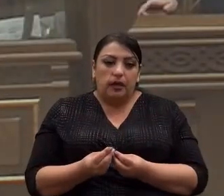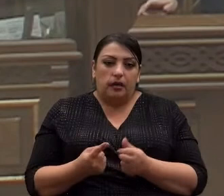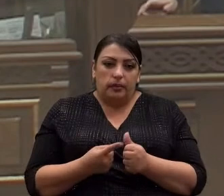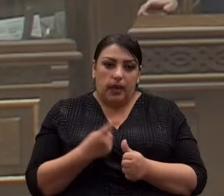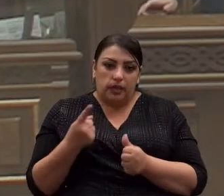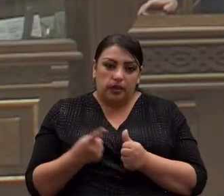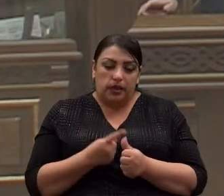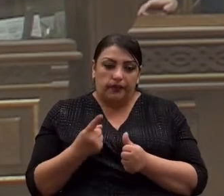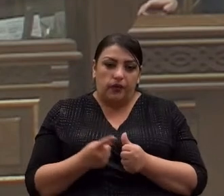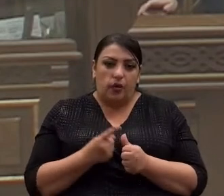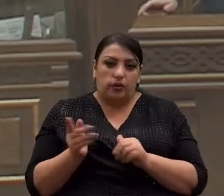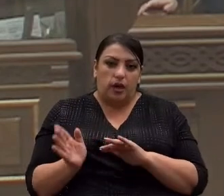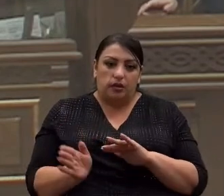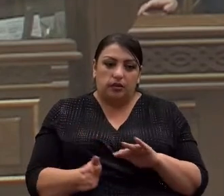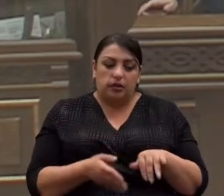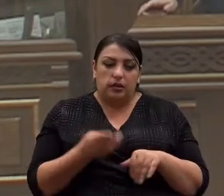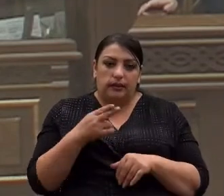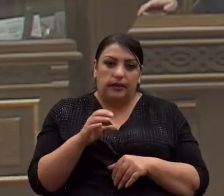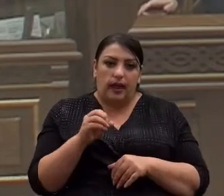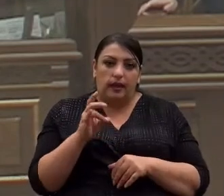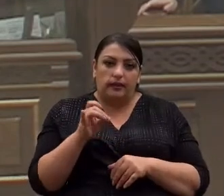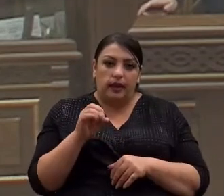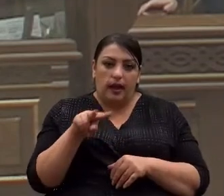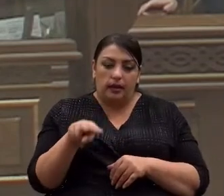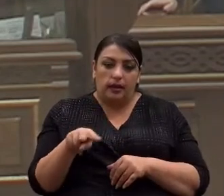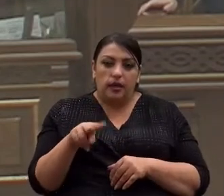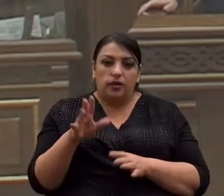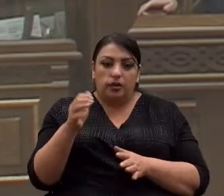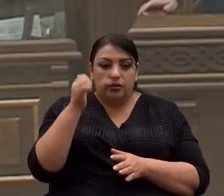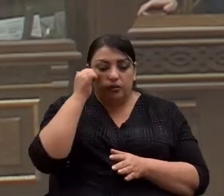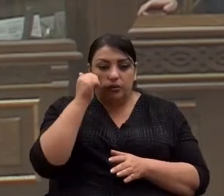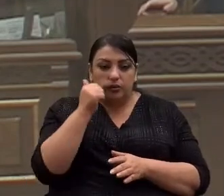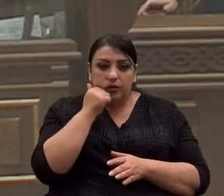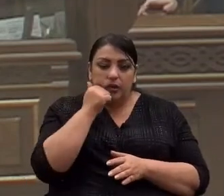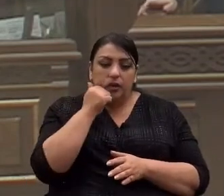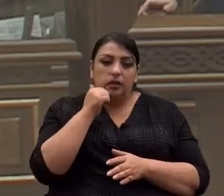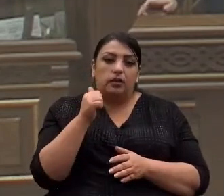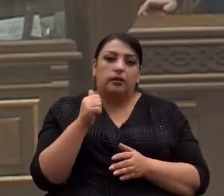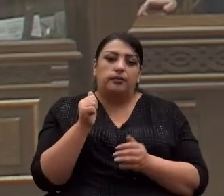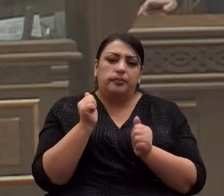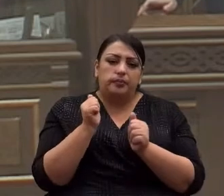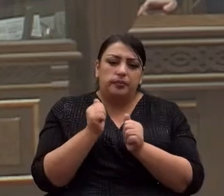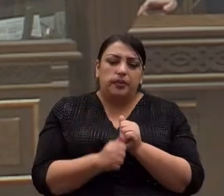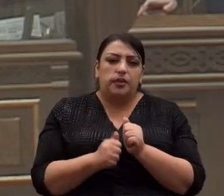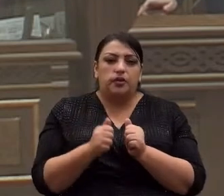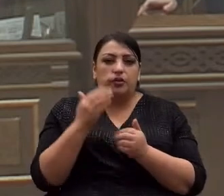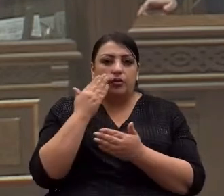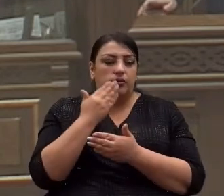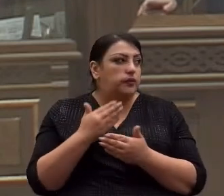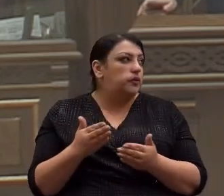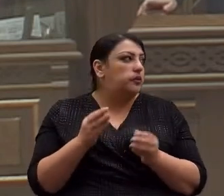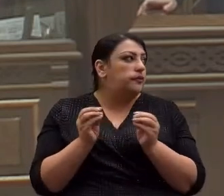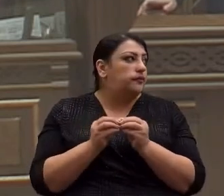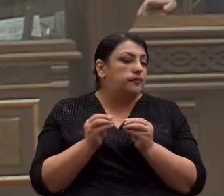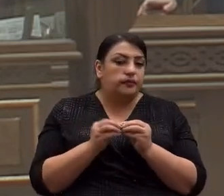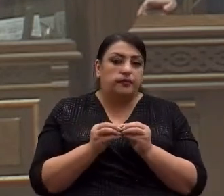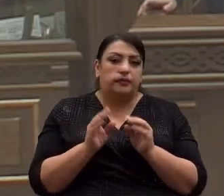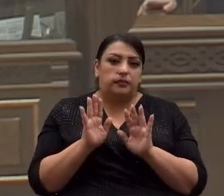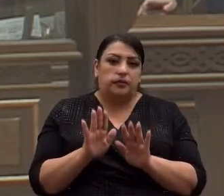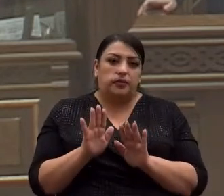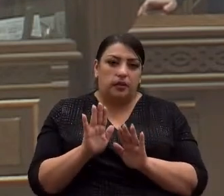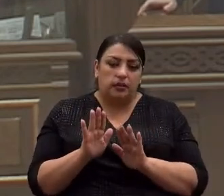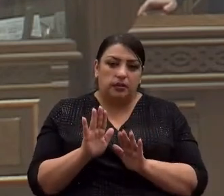պատվով անցնելու, ուրա Դենիել, Դենիել, շնորհակալ եմ քեզանից, որ քաղ հասարակությունից դու միշտ մնացիր ուժային կառույցների